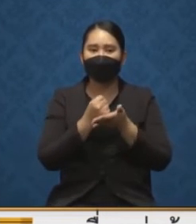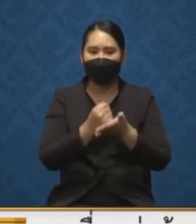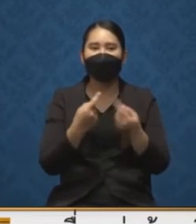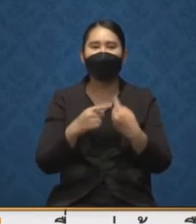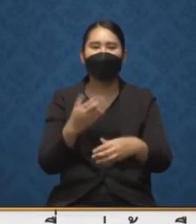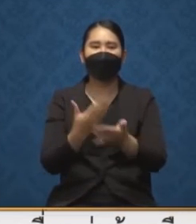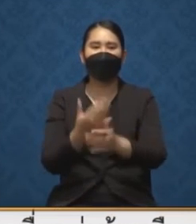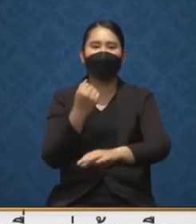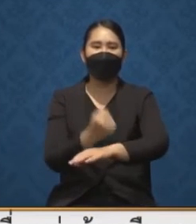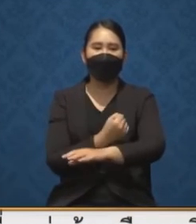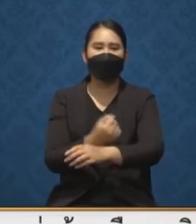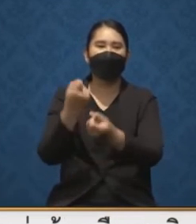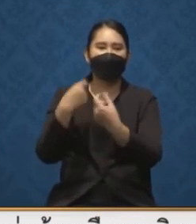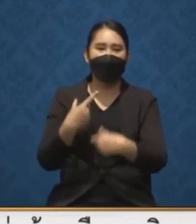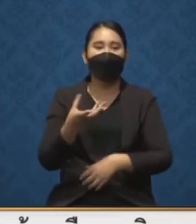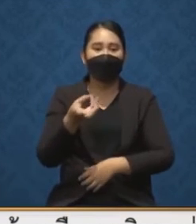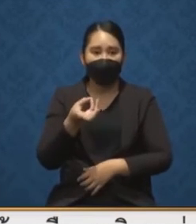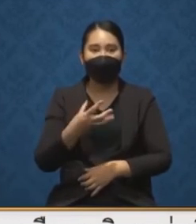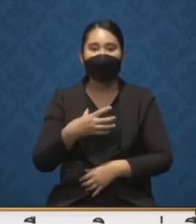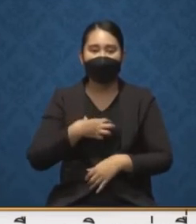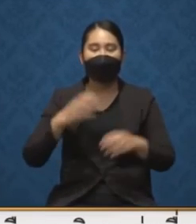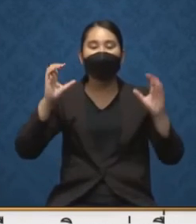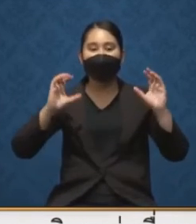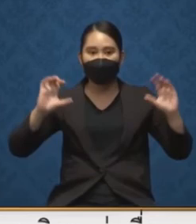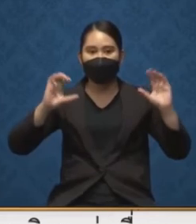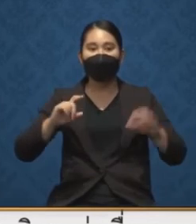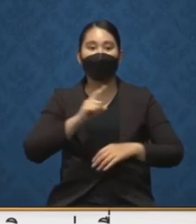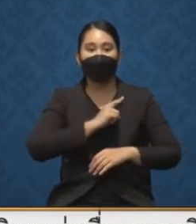ค่าตอบแทนน้อยมากจึงขอรัฐบาลและหน่วย